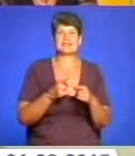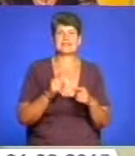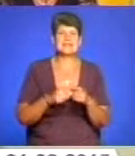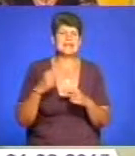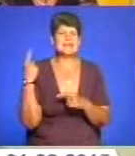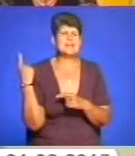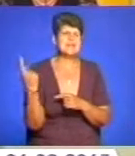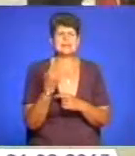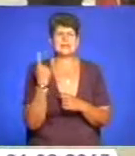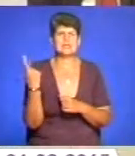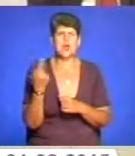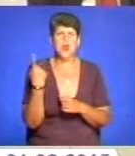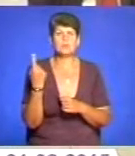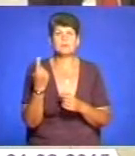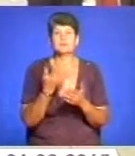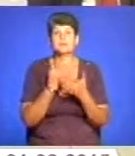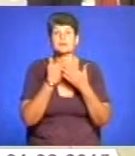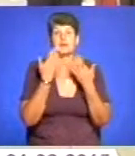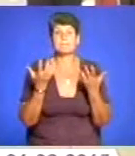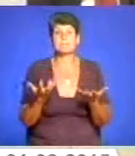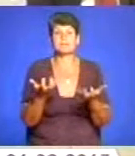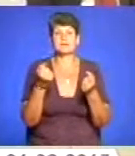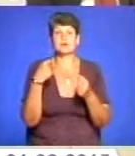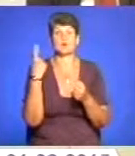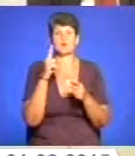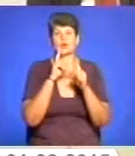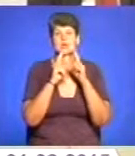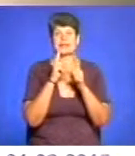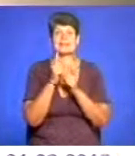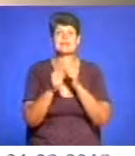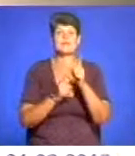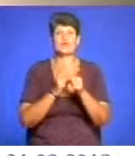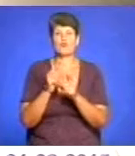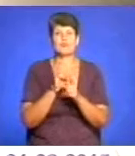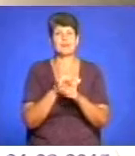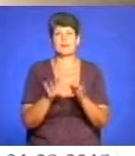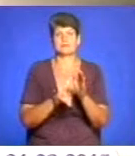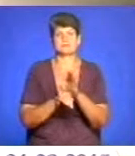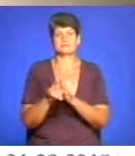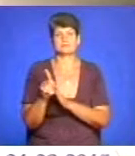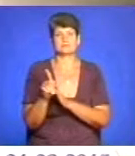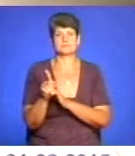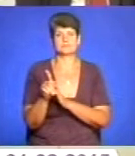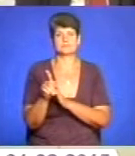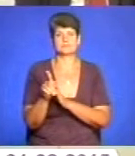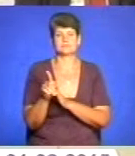єдина область, де через відсутність підтримки обласної ради реформа так і не стартувала?